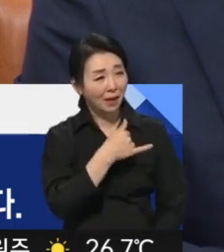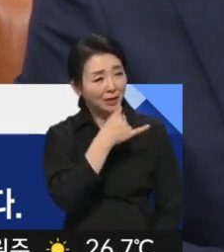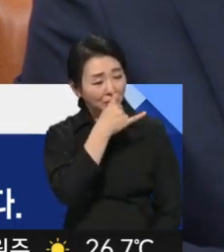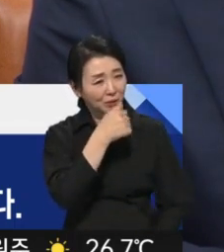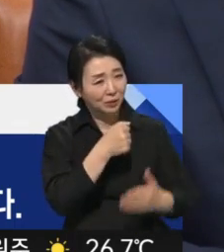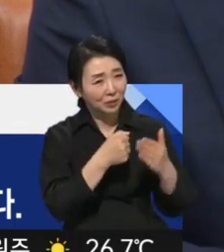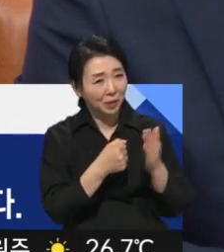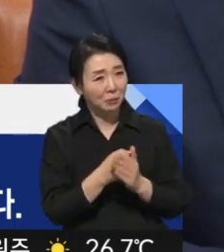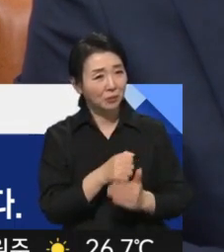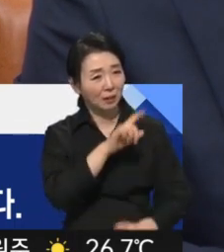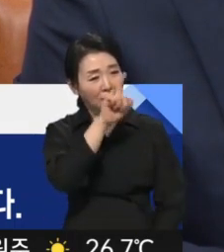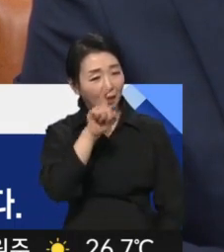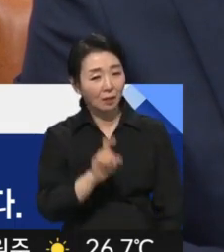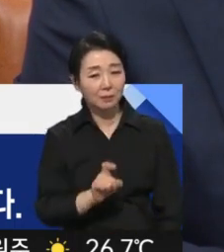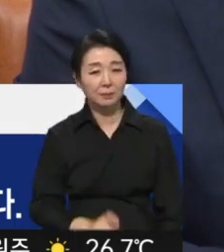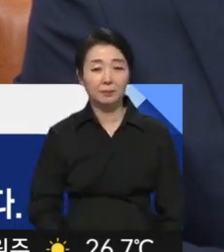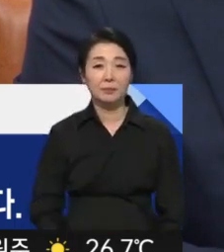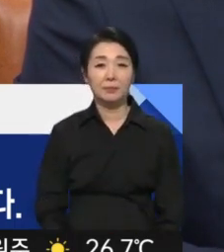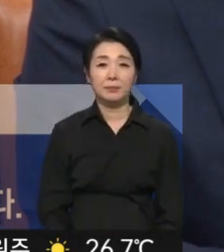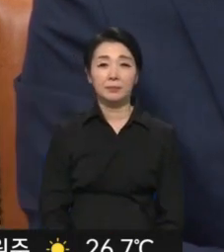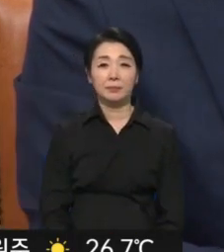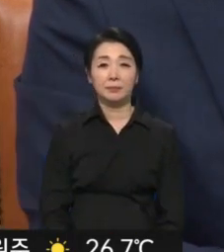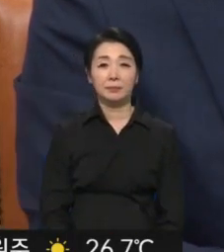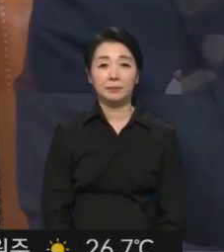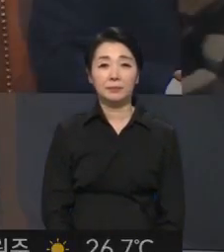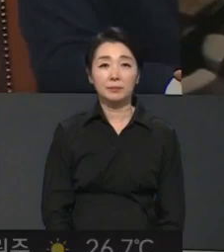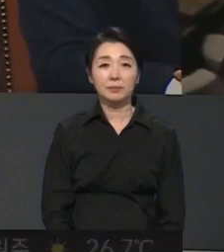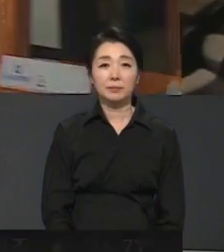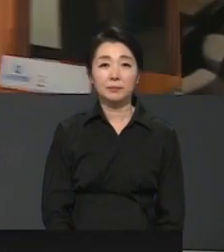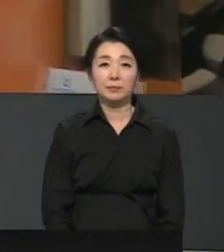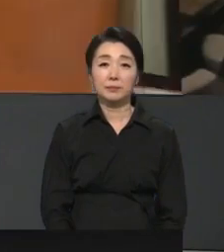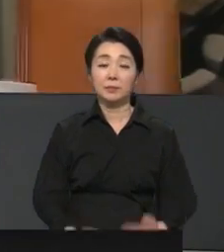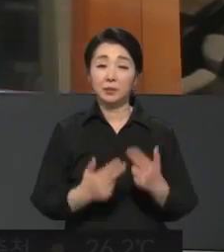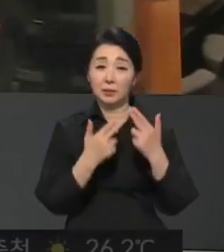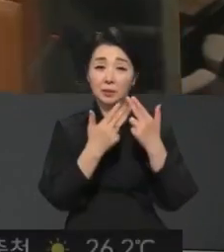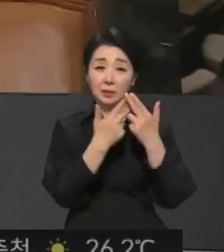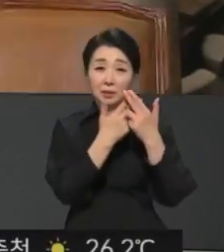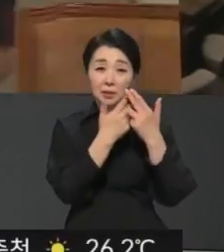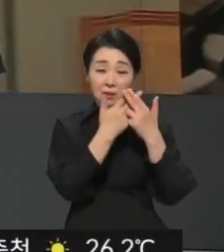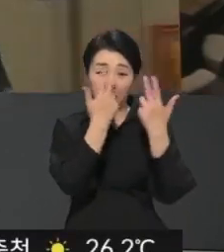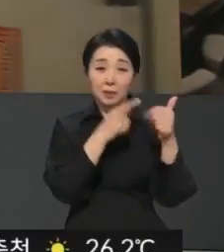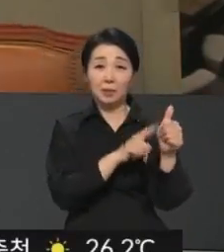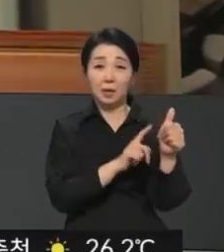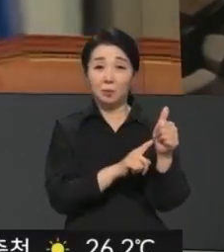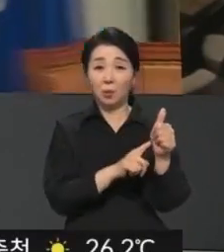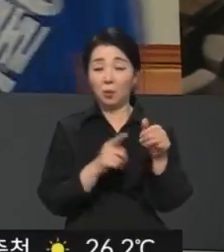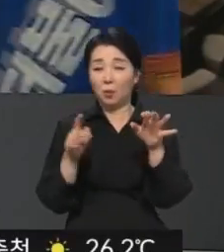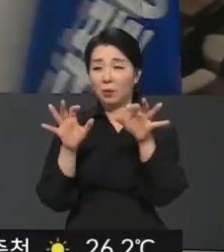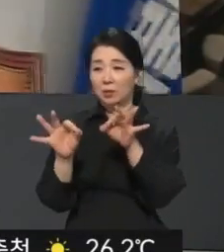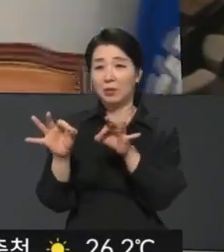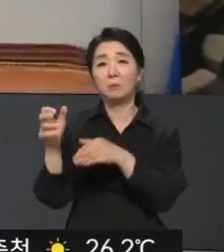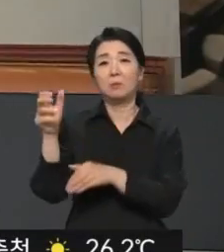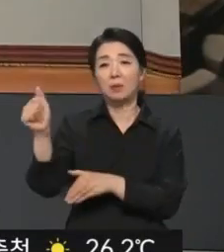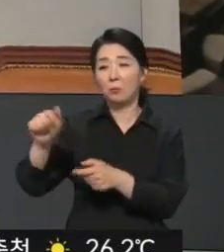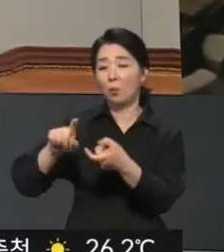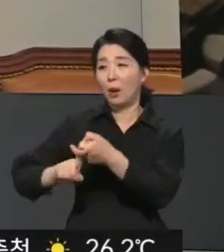때문은 아닌지조차도 궁금합니다. 네, 이 대표는 김 대표 측근들이 코인을 많이 가지고 있을 것